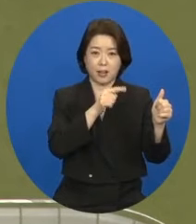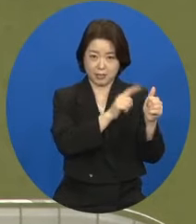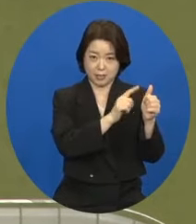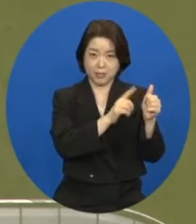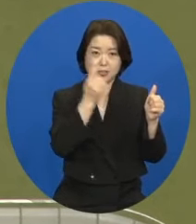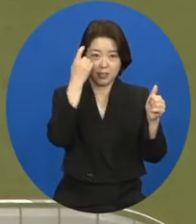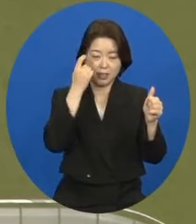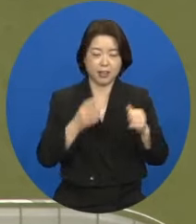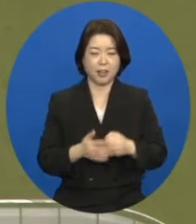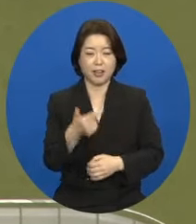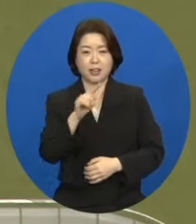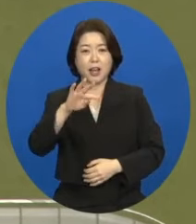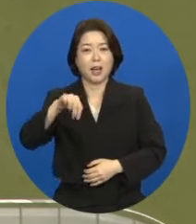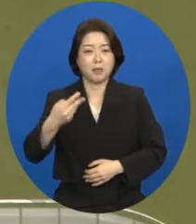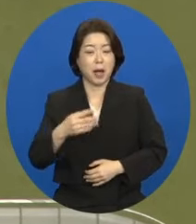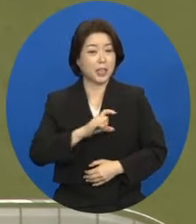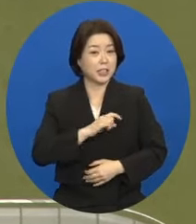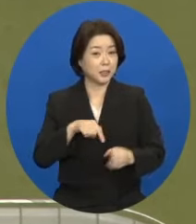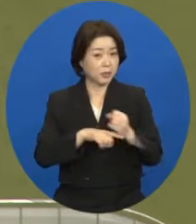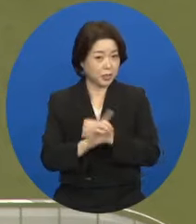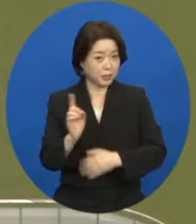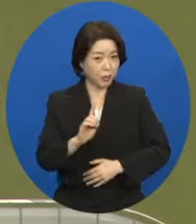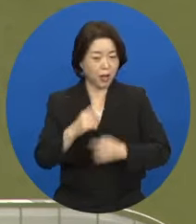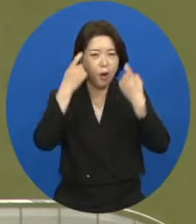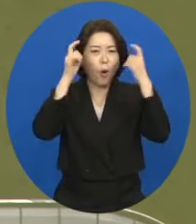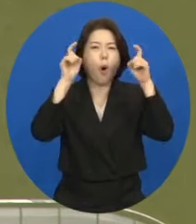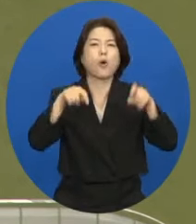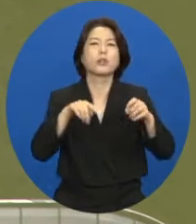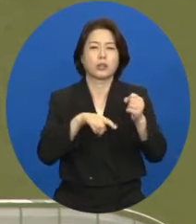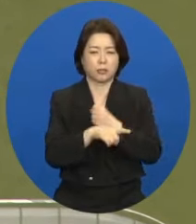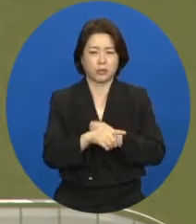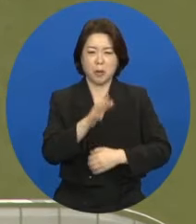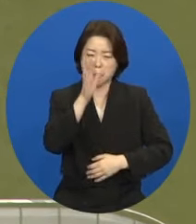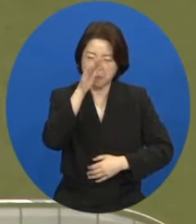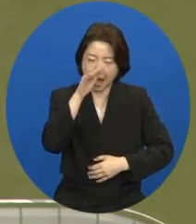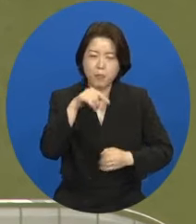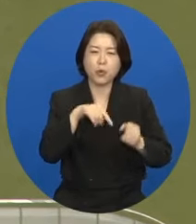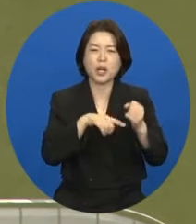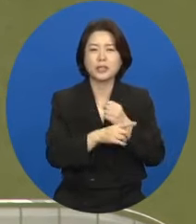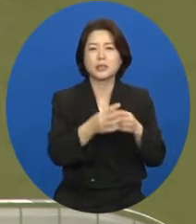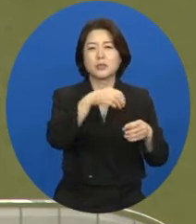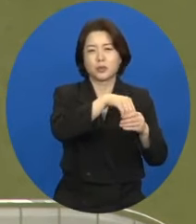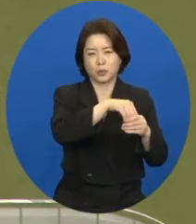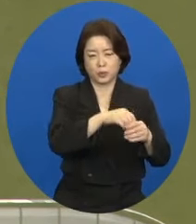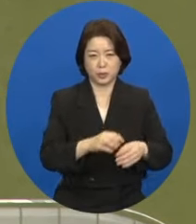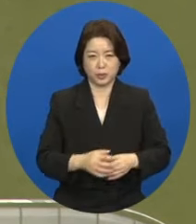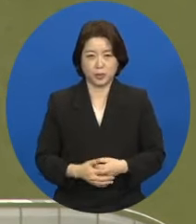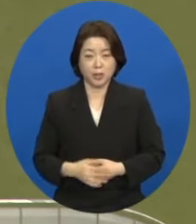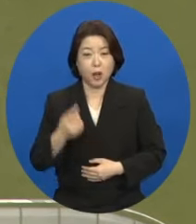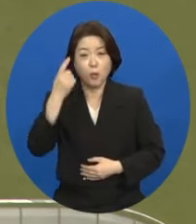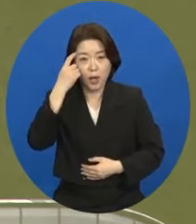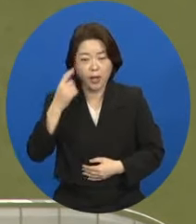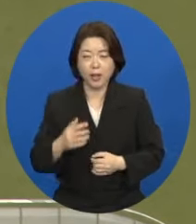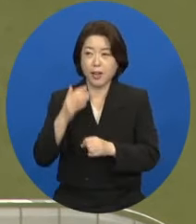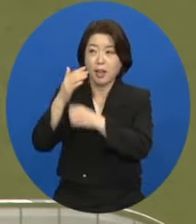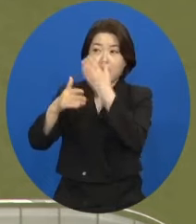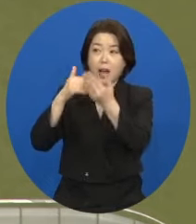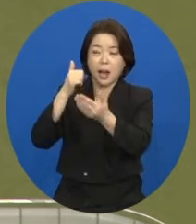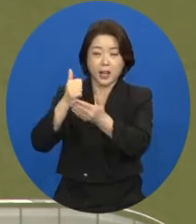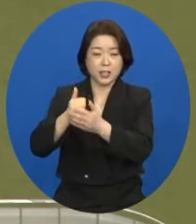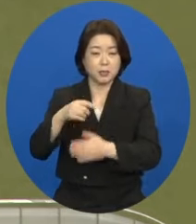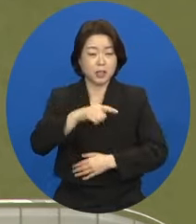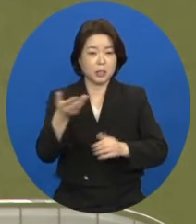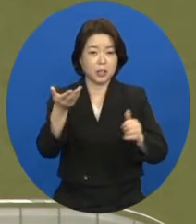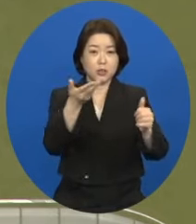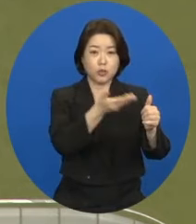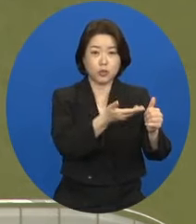나발이라는 이름의 뜻이 뭔지 아십니까? 어리석은 자입니다. 바보란 뜻이에요. 그럼 왜 어리석냐? 하나님이 그에게 주신 것임을